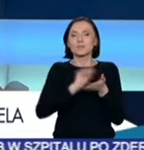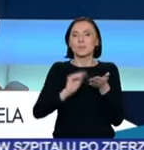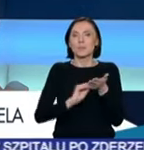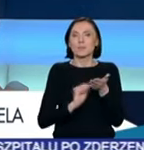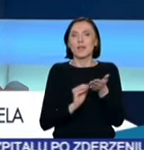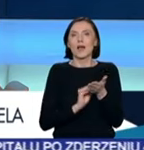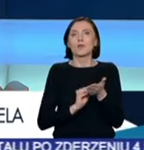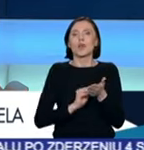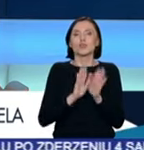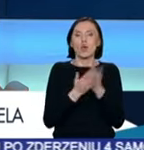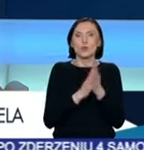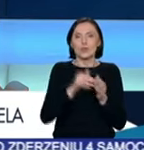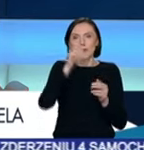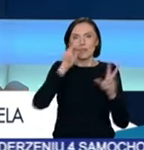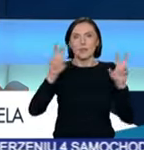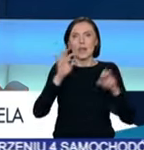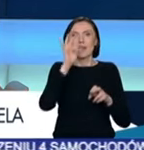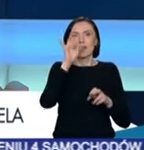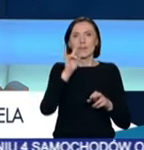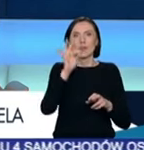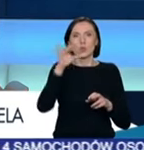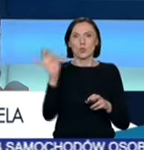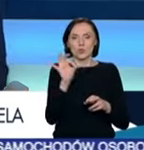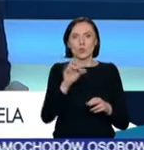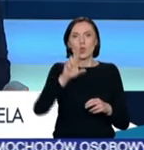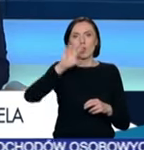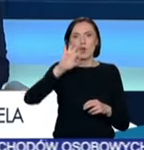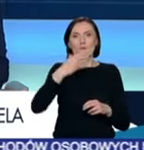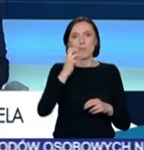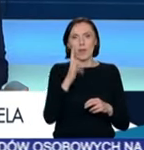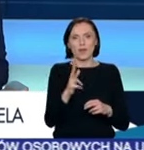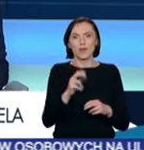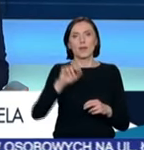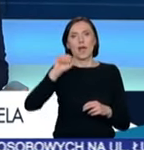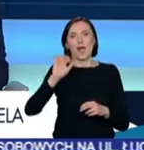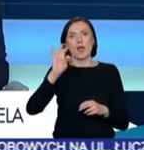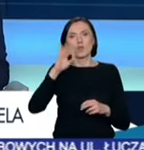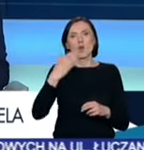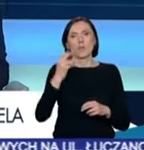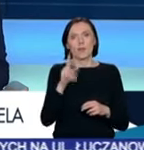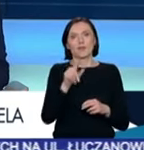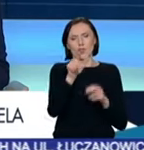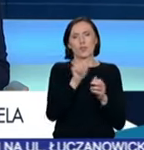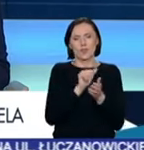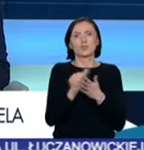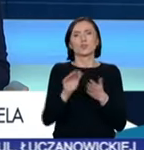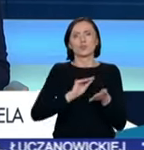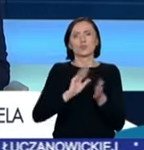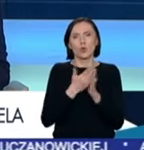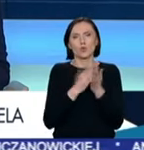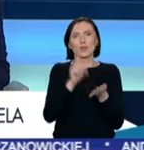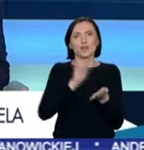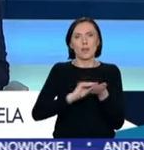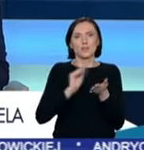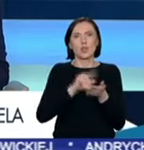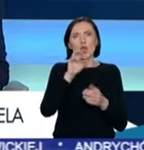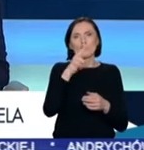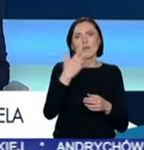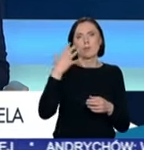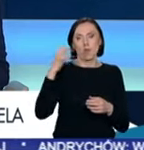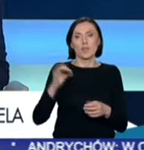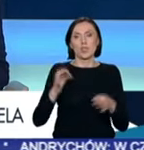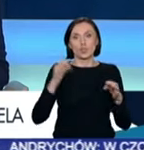kultowego Tytusa, Romka i Atomka, w którym zaczytywały się pokolenia Polaków. Dziś jego okrągłe urodziny hucznie świętowano na krakowskim Zwierzyńcu. I to